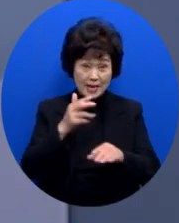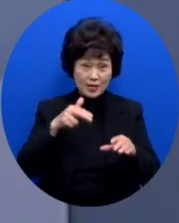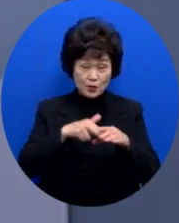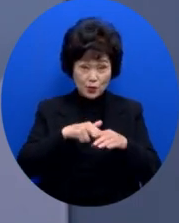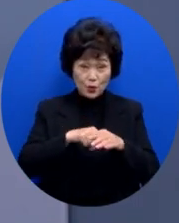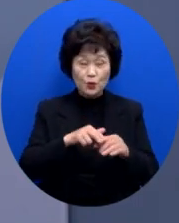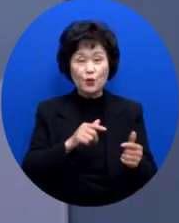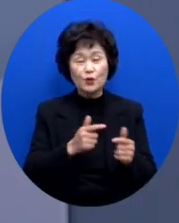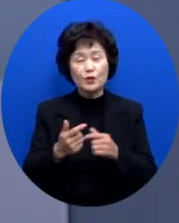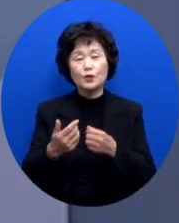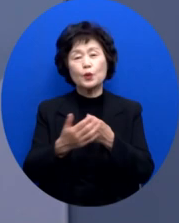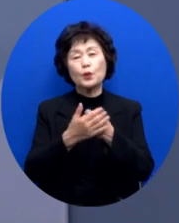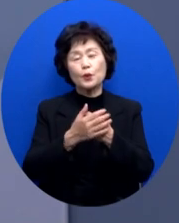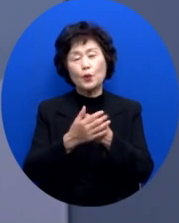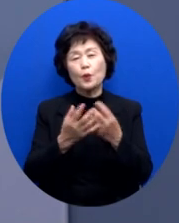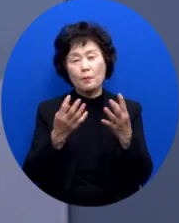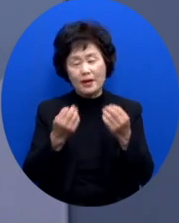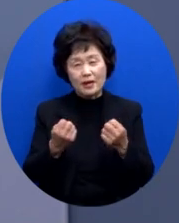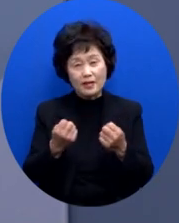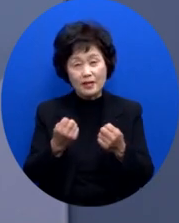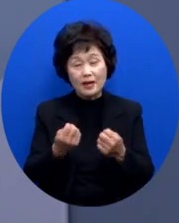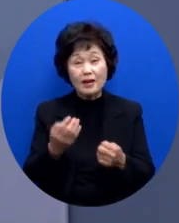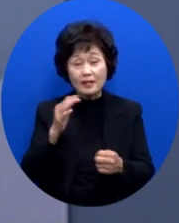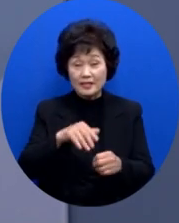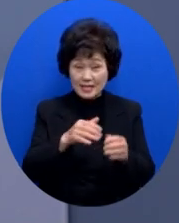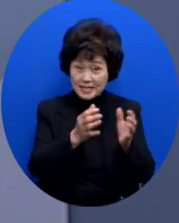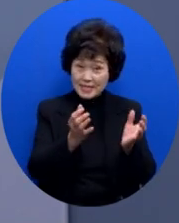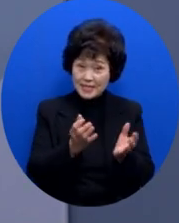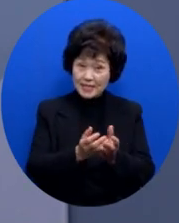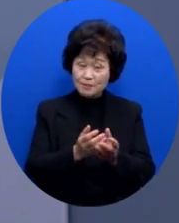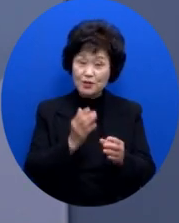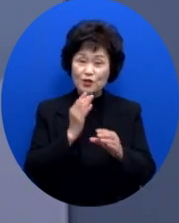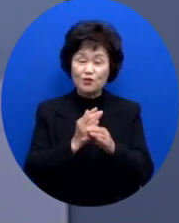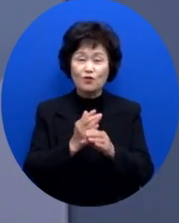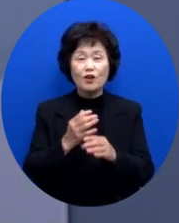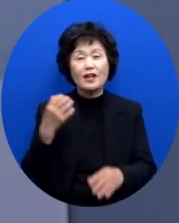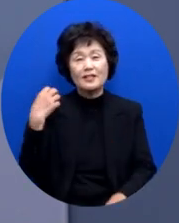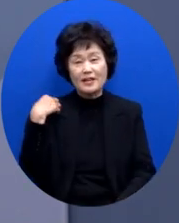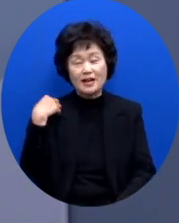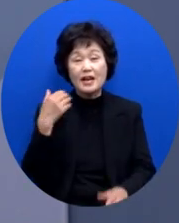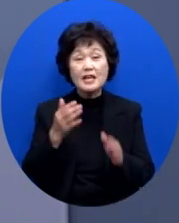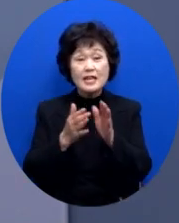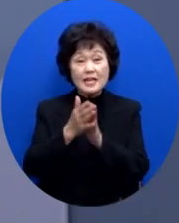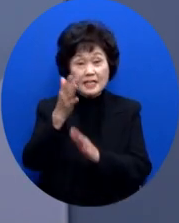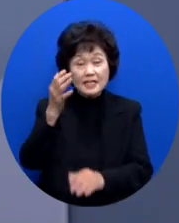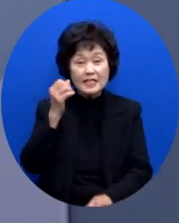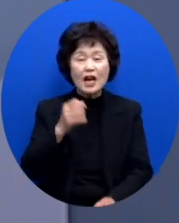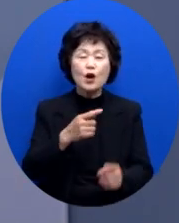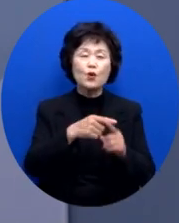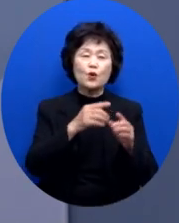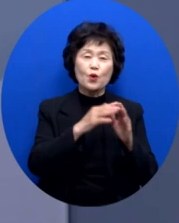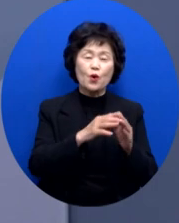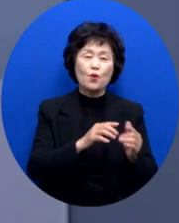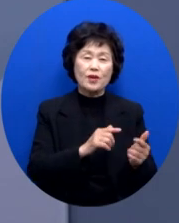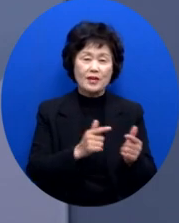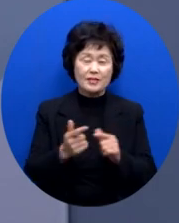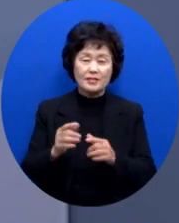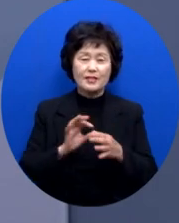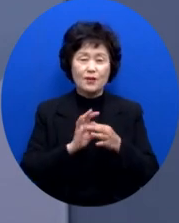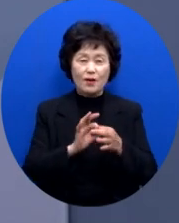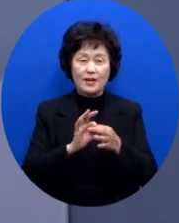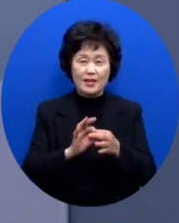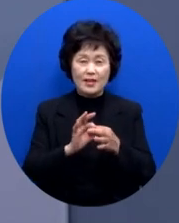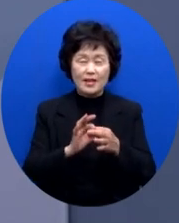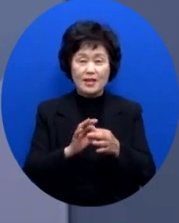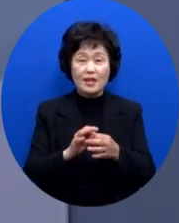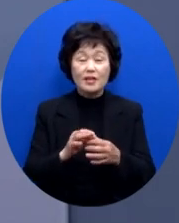받고 있는데, 이 종무팀이 중간 역할을 해서 시와 우리와의 관계를 긴밀하게 역할을 하고 있고, 특별히 저희가